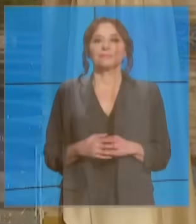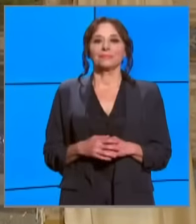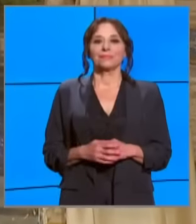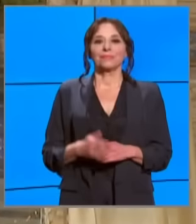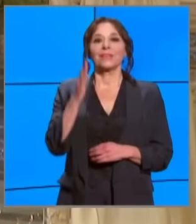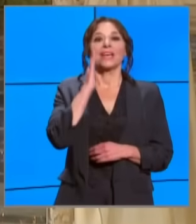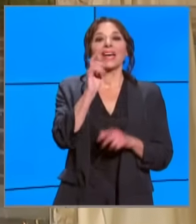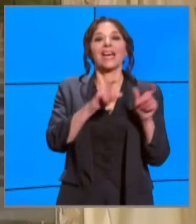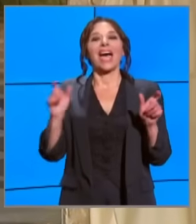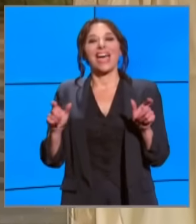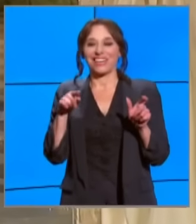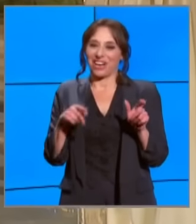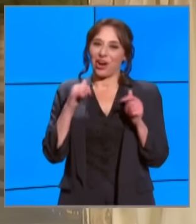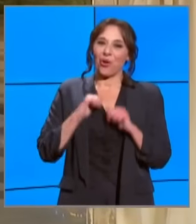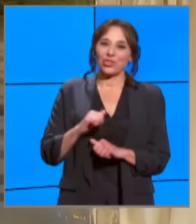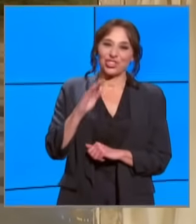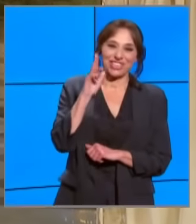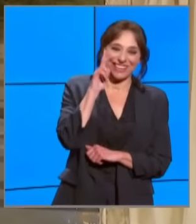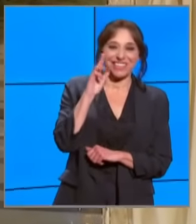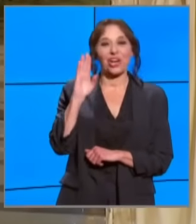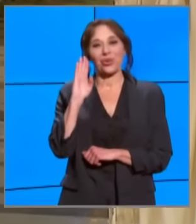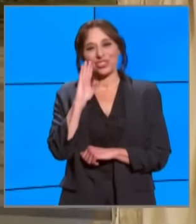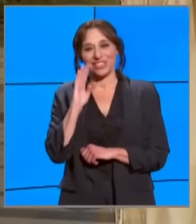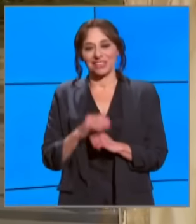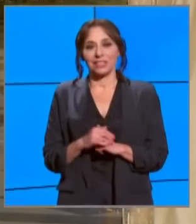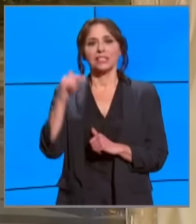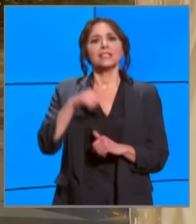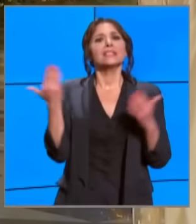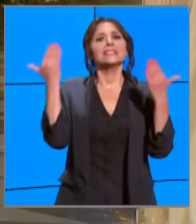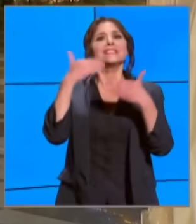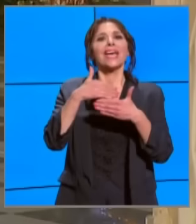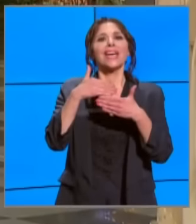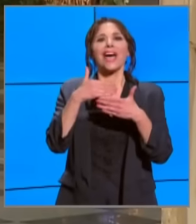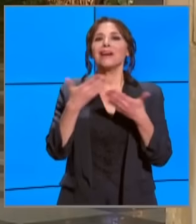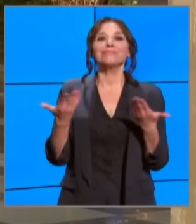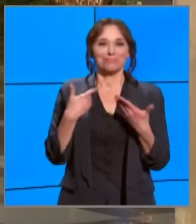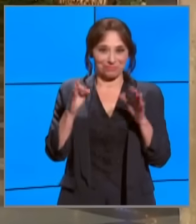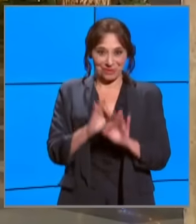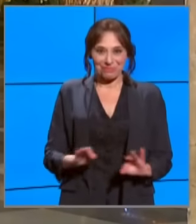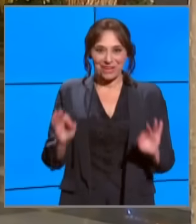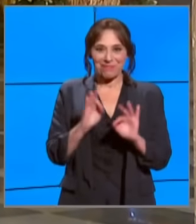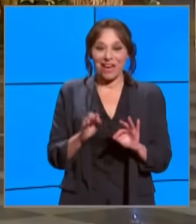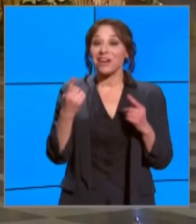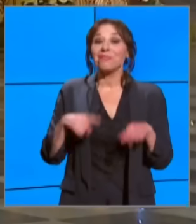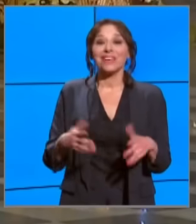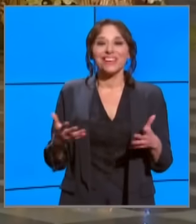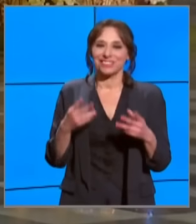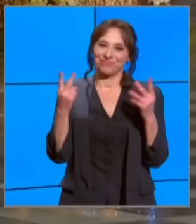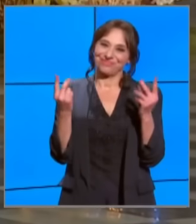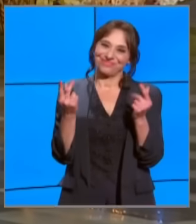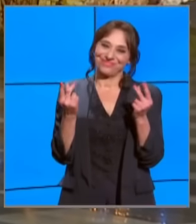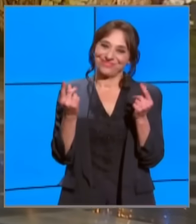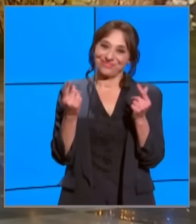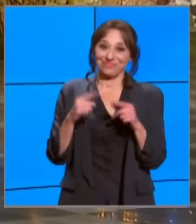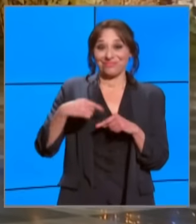care concittadine e cari concittadini questa sera ci stiamo preparando a festeggiare l'arrivo